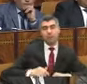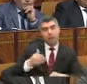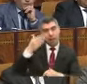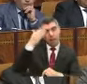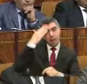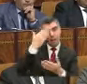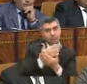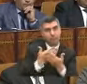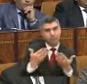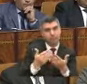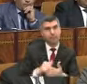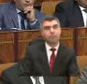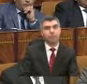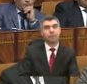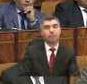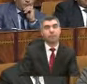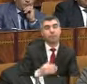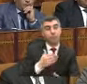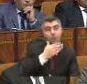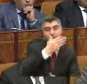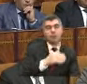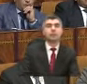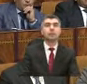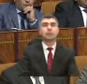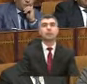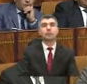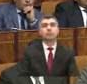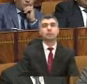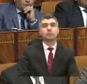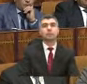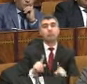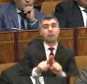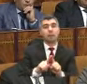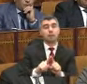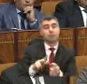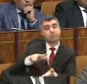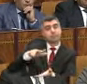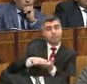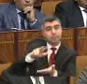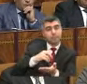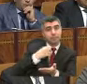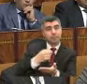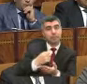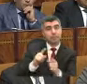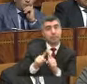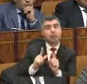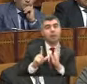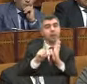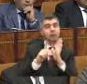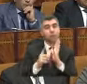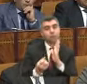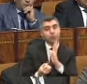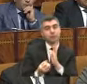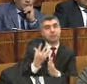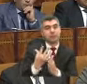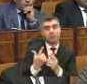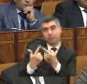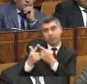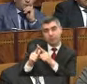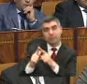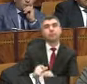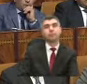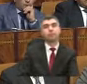تاخذوه بعين الاعتبار. كما يجب اعتماد اعاده هيكله البحث العلمي بمجموعه من